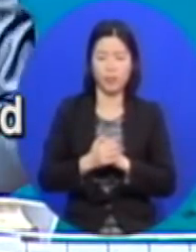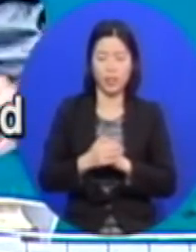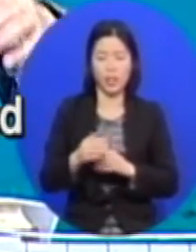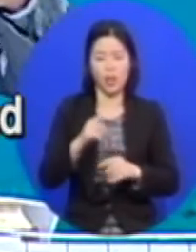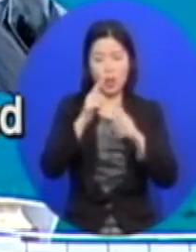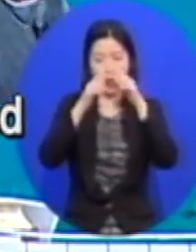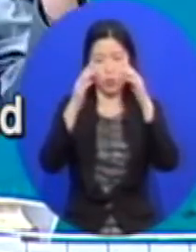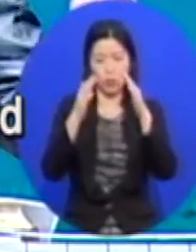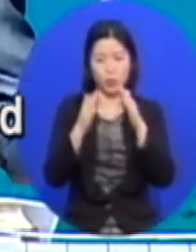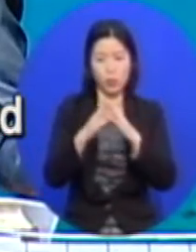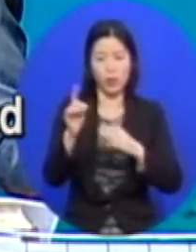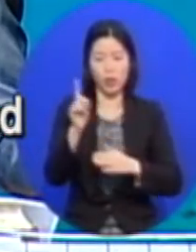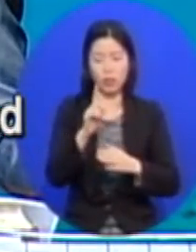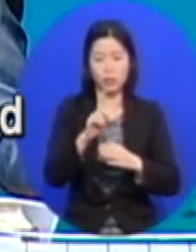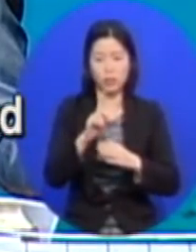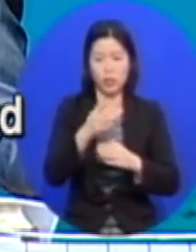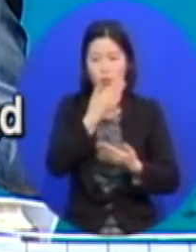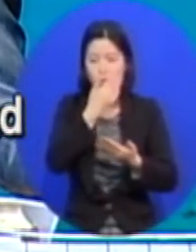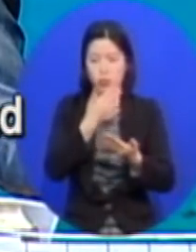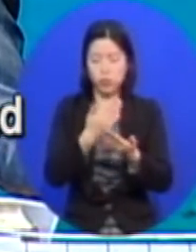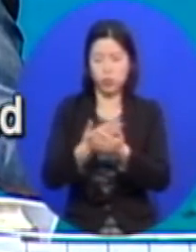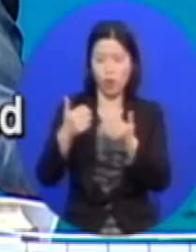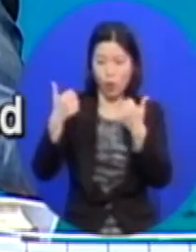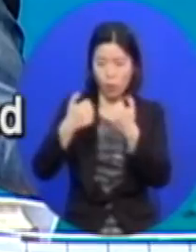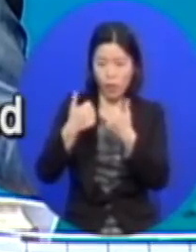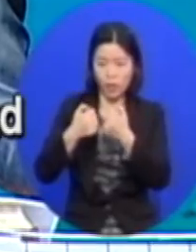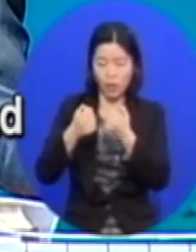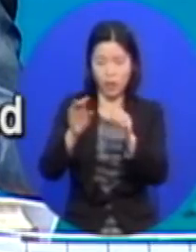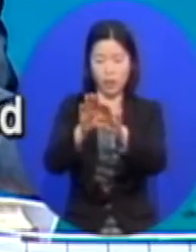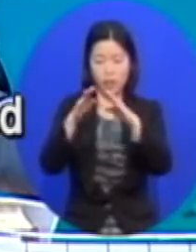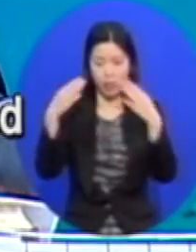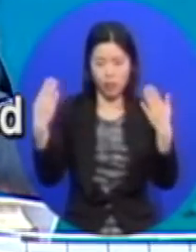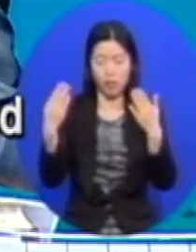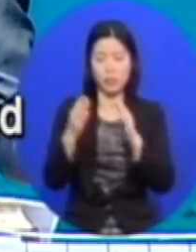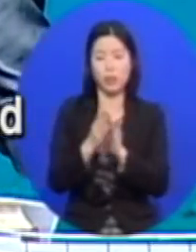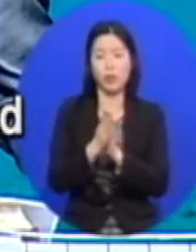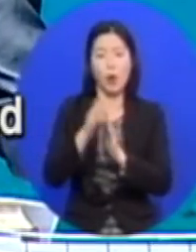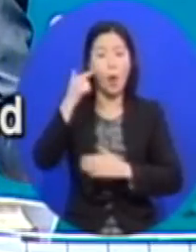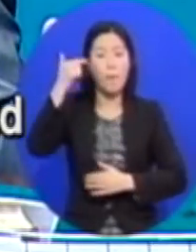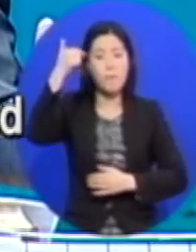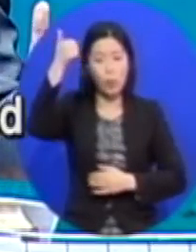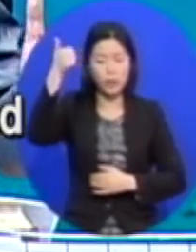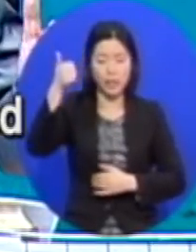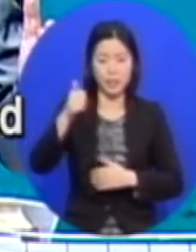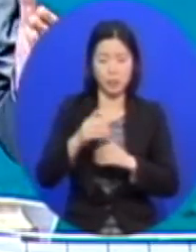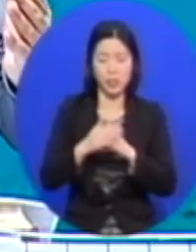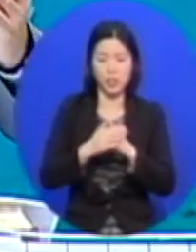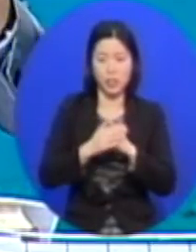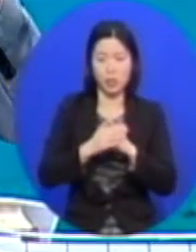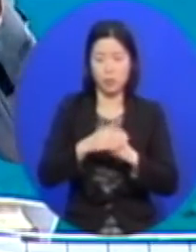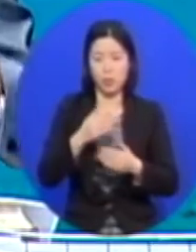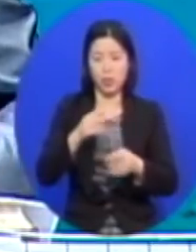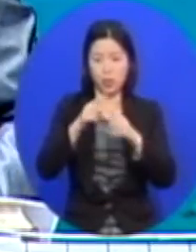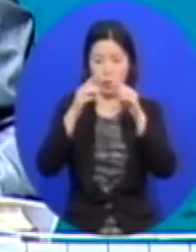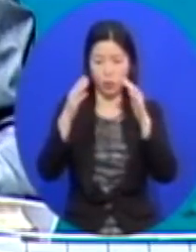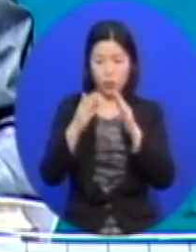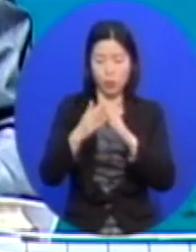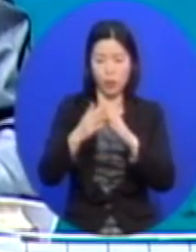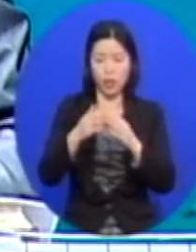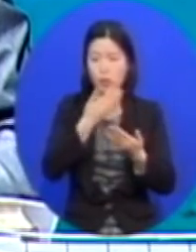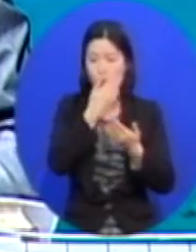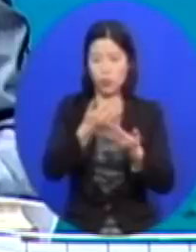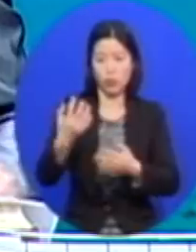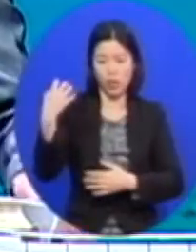교회 어느 중요한 회의가 열려서 목사님께서 교회 중 직 뜰을 소집을